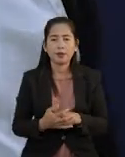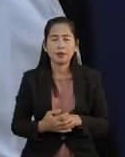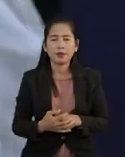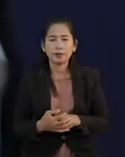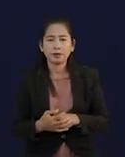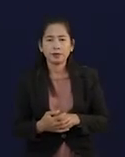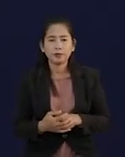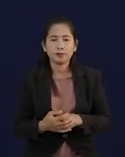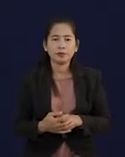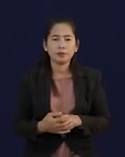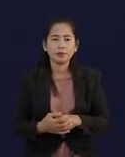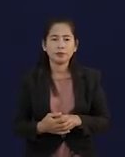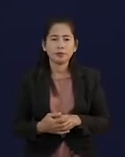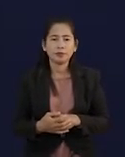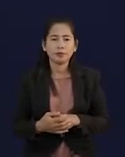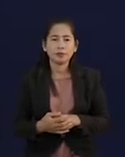phỉ